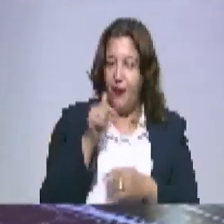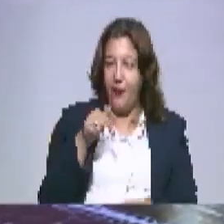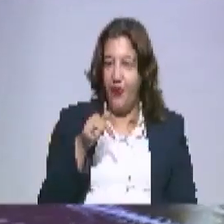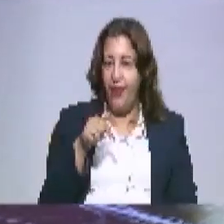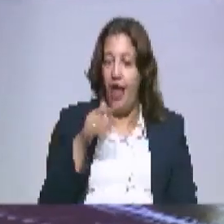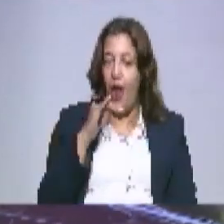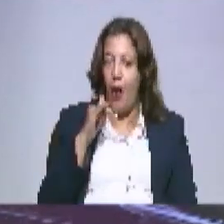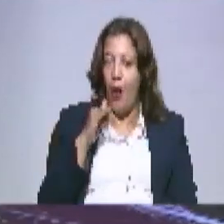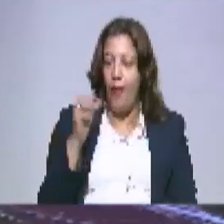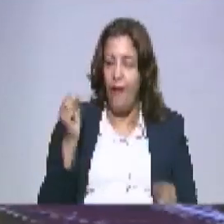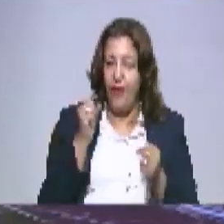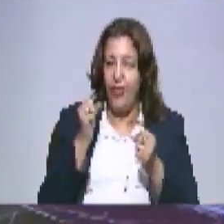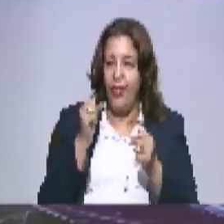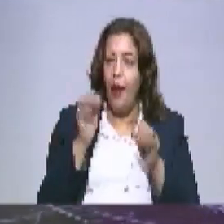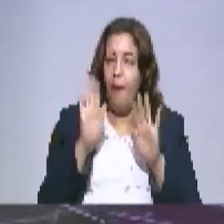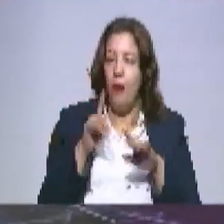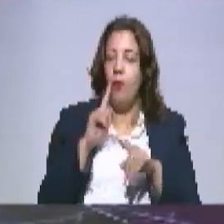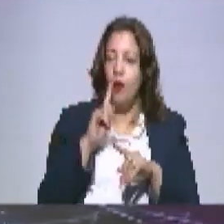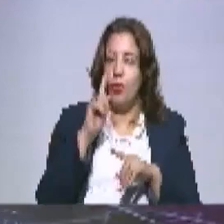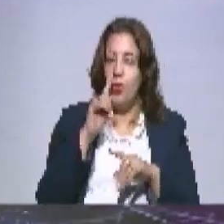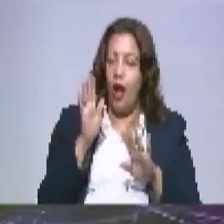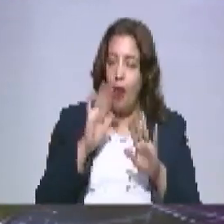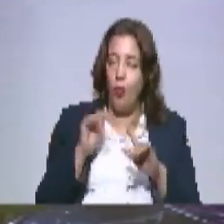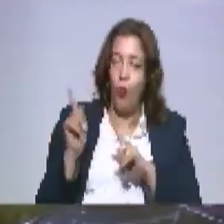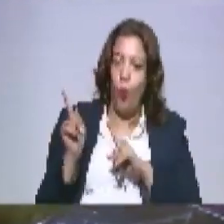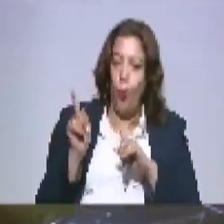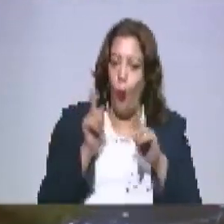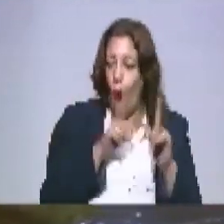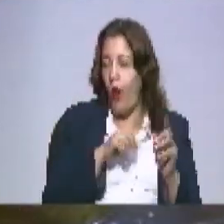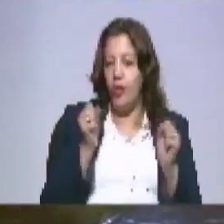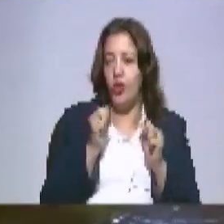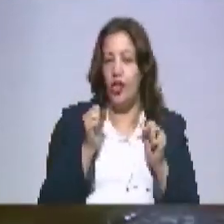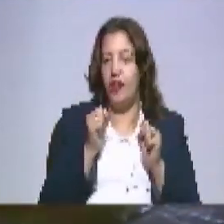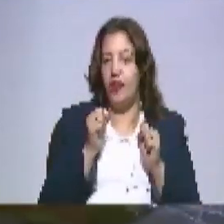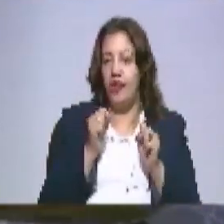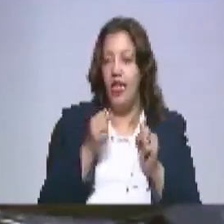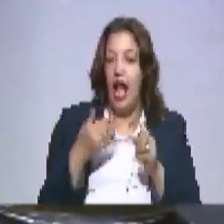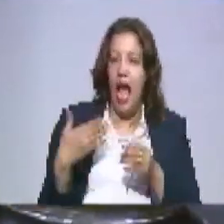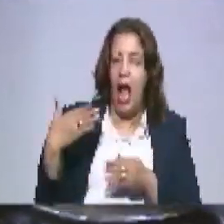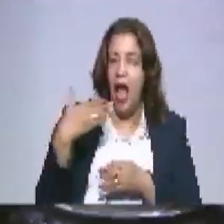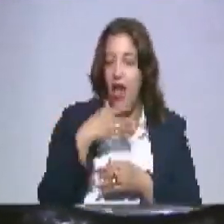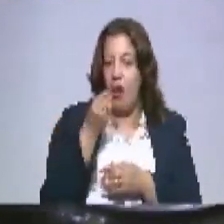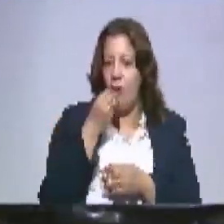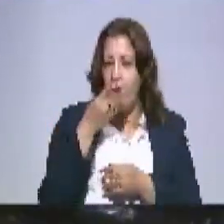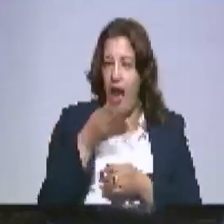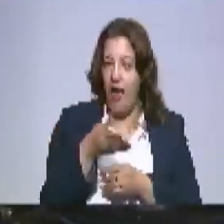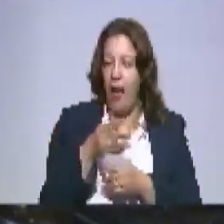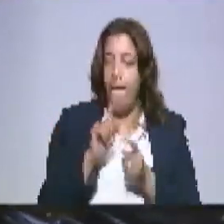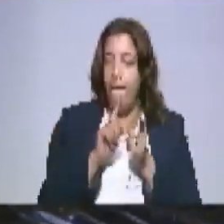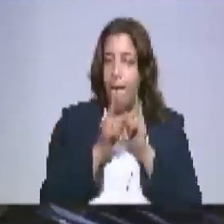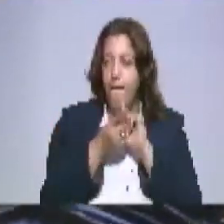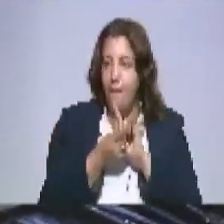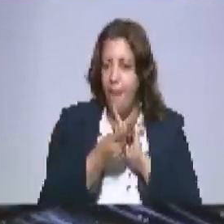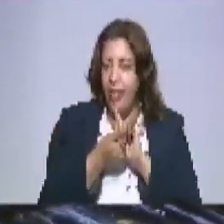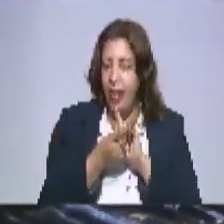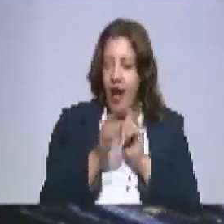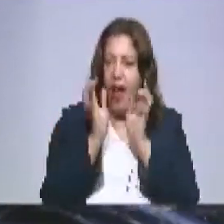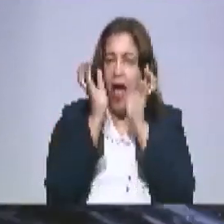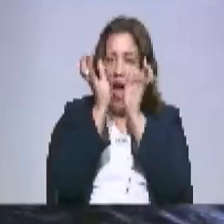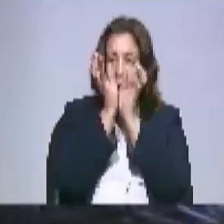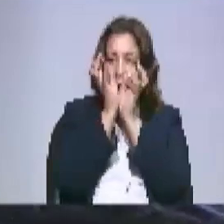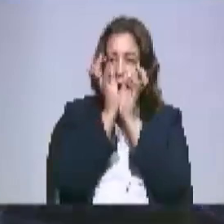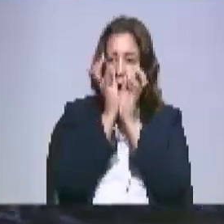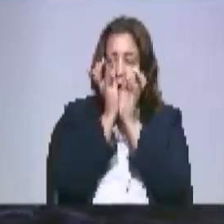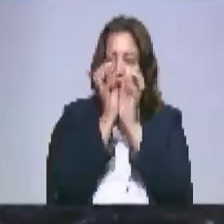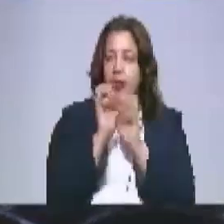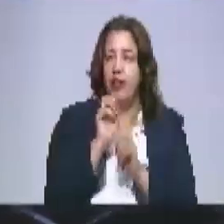الشتاء، هيبقى معايا على كل السفرات في الشتاء البرتقال، لان هدخله في الاكل بدل الاناناس، لان حتى لو